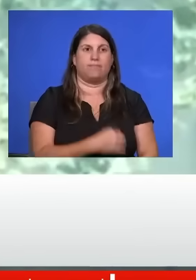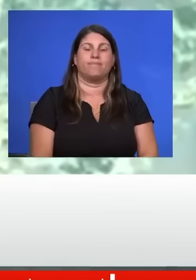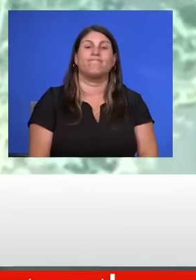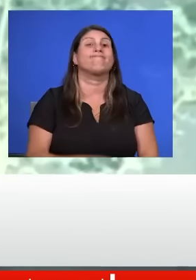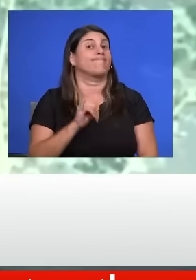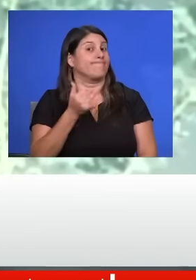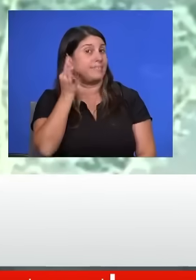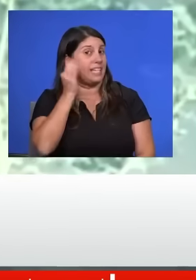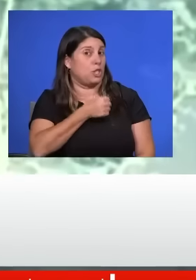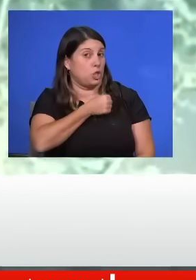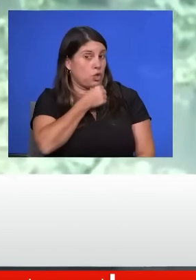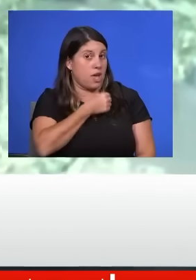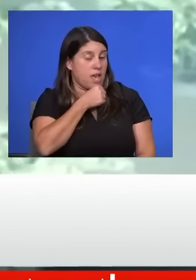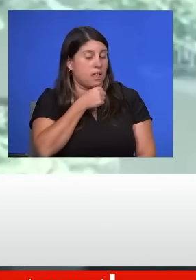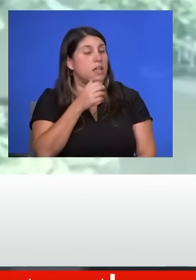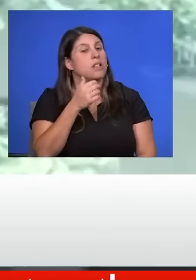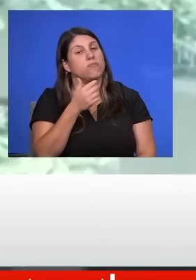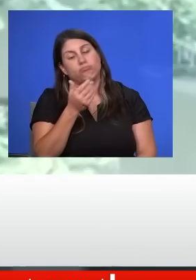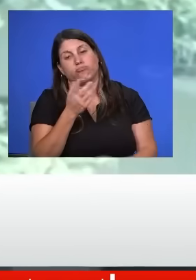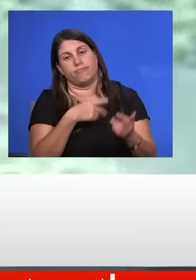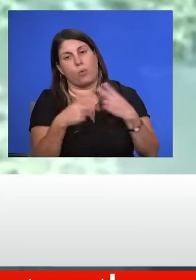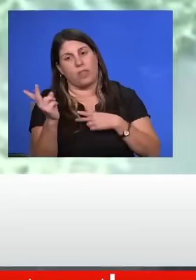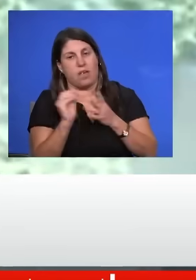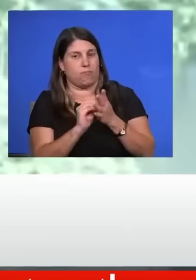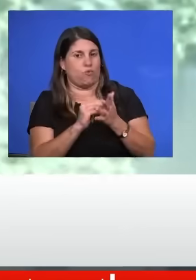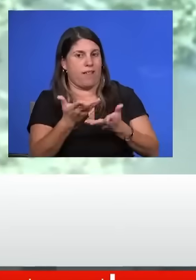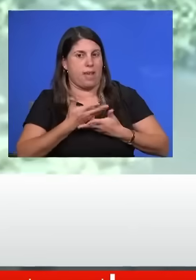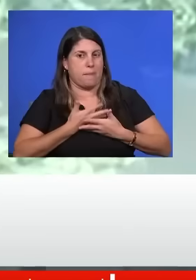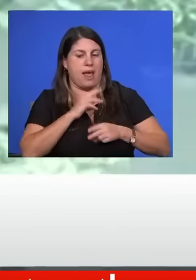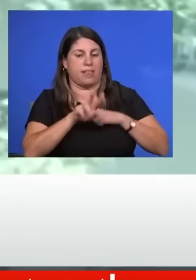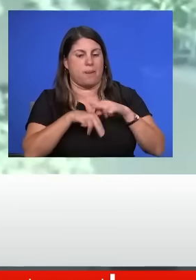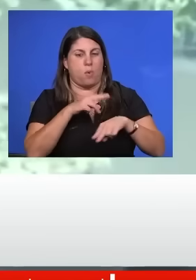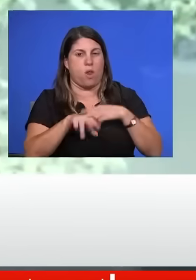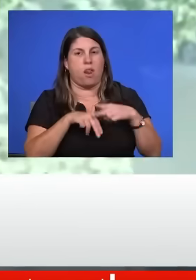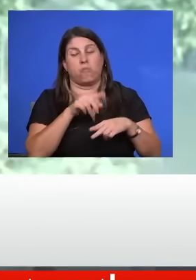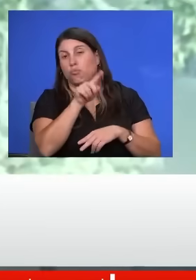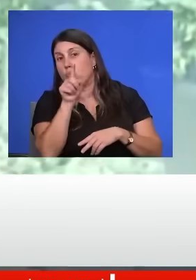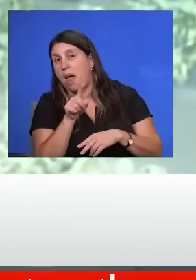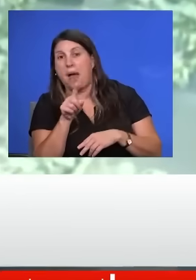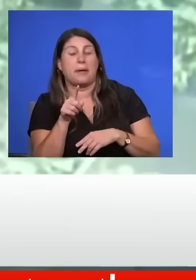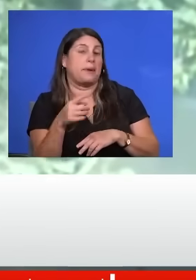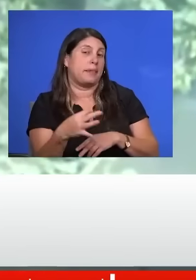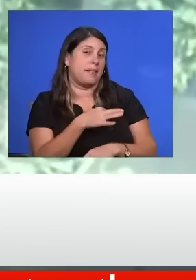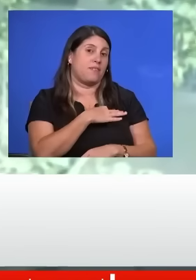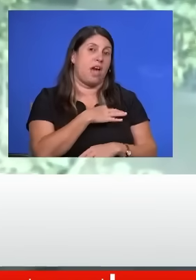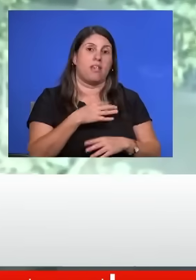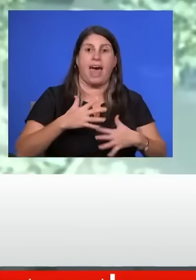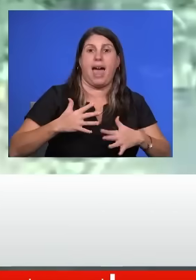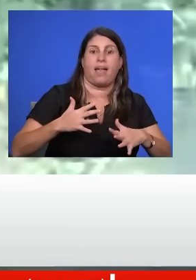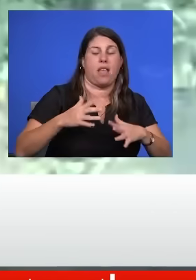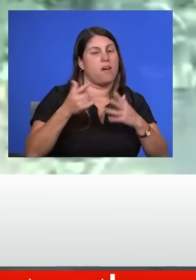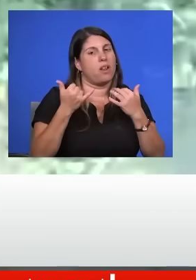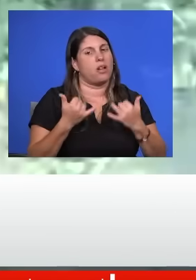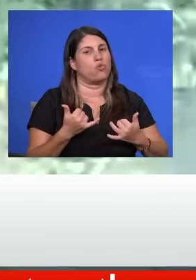מבוגרת פונתה לקבלת טיפול, אולי גם נפגעת חרדה, אבל כרגע זו